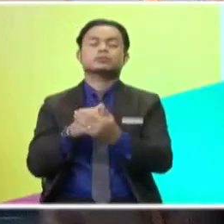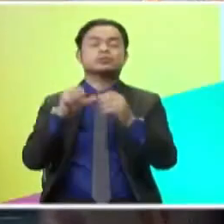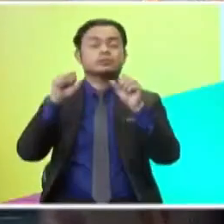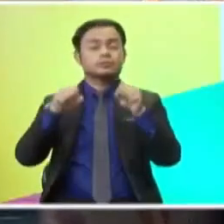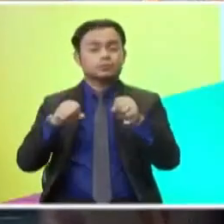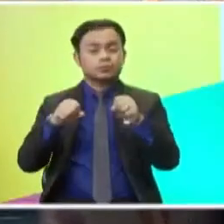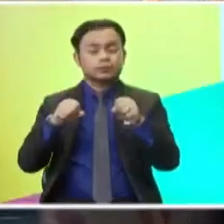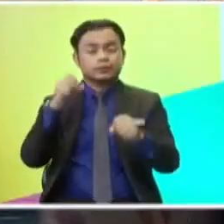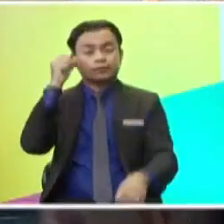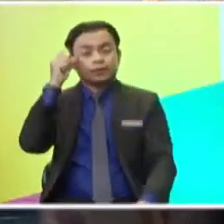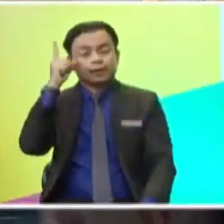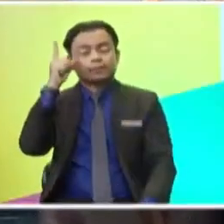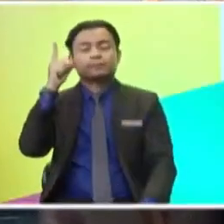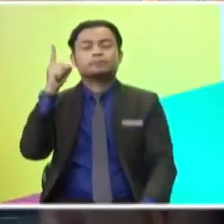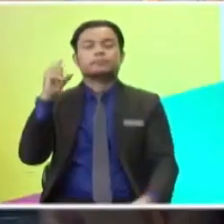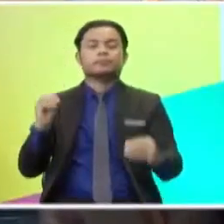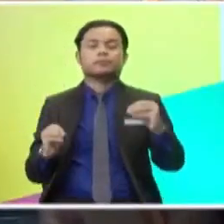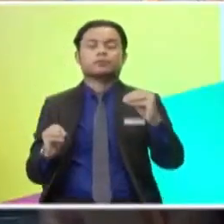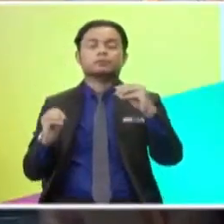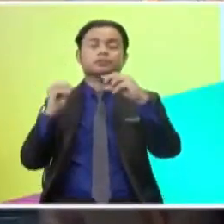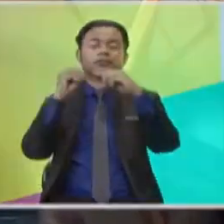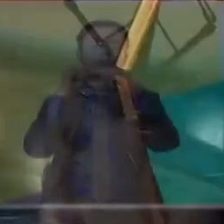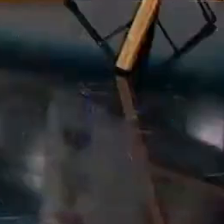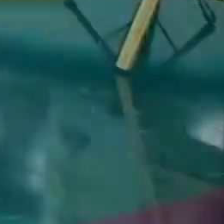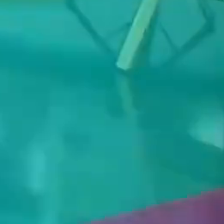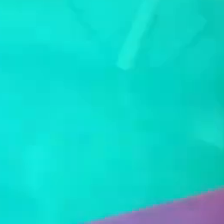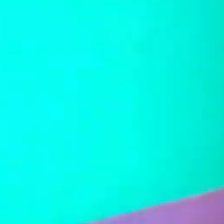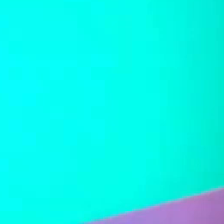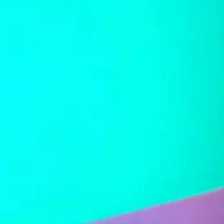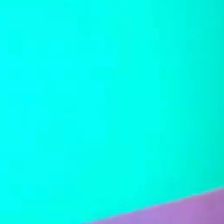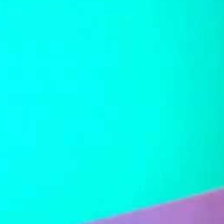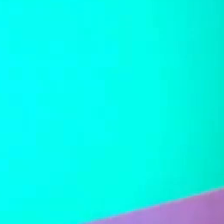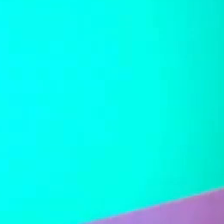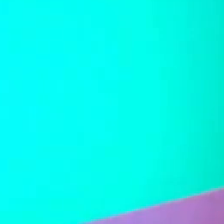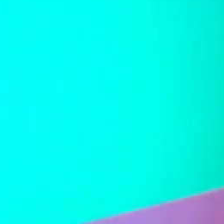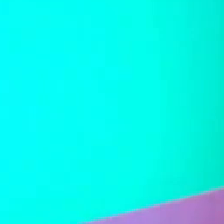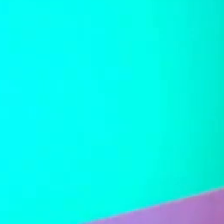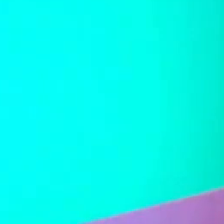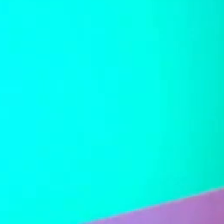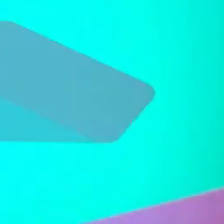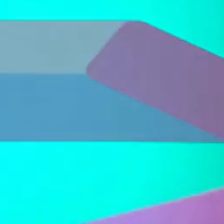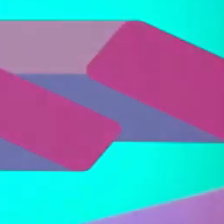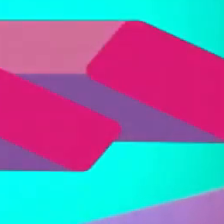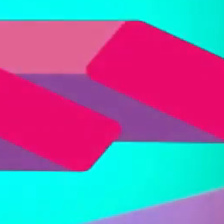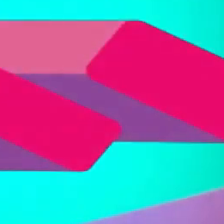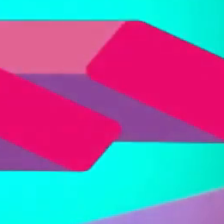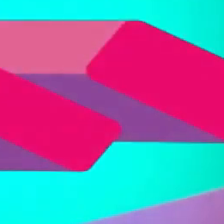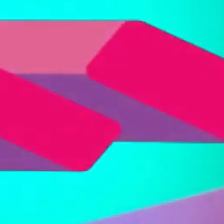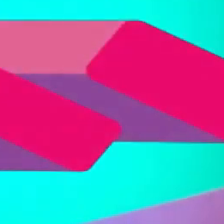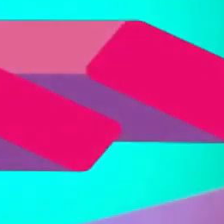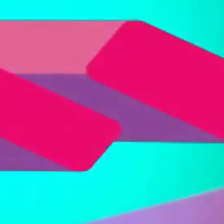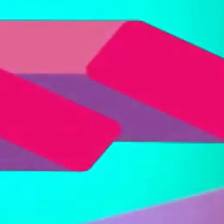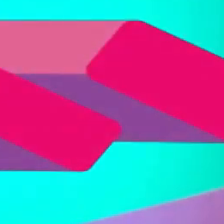mencapai objektifnya. Semoga kita akan berjumpa lagi di lain-lain siaran, subjek yang mungkin sama atau subjek yang